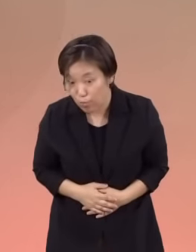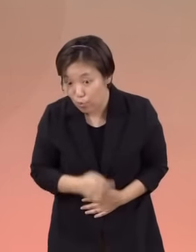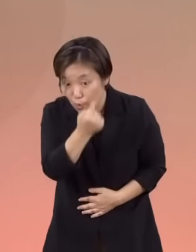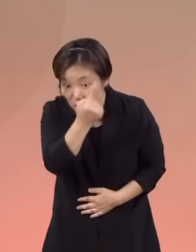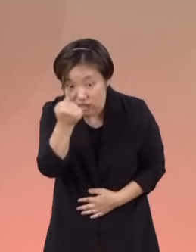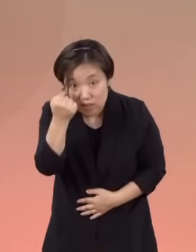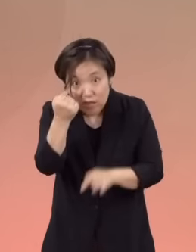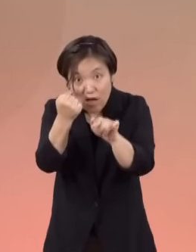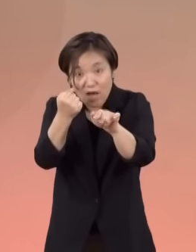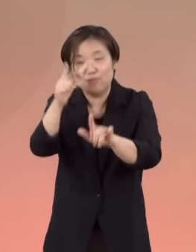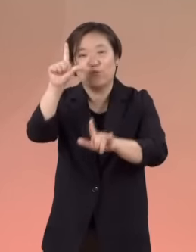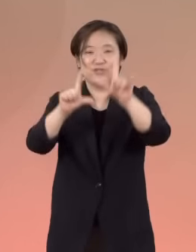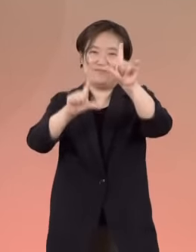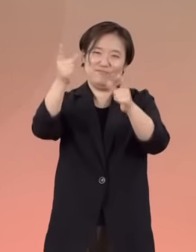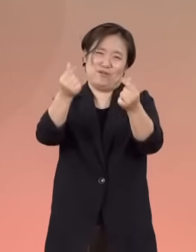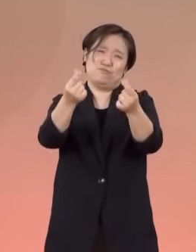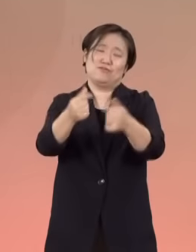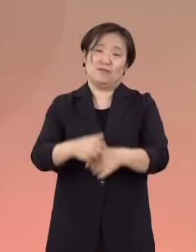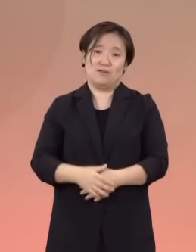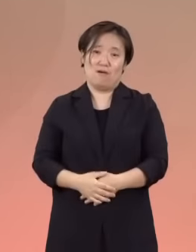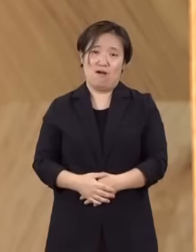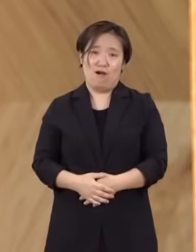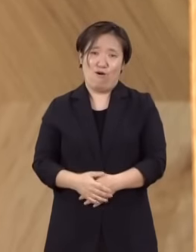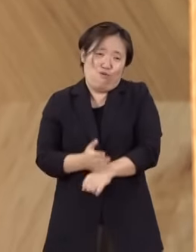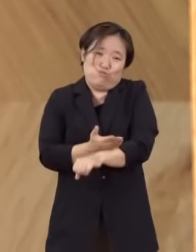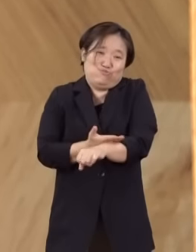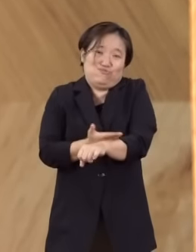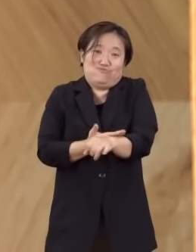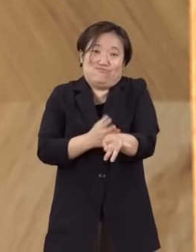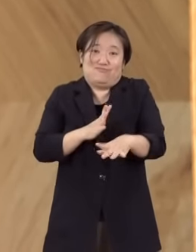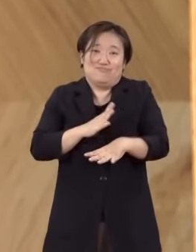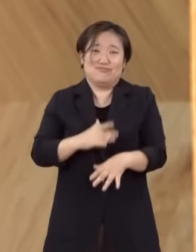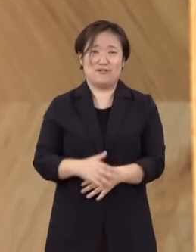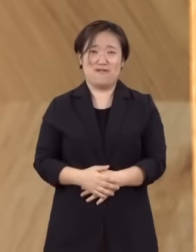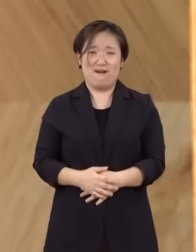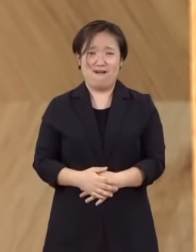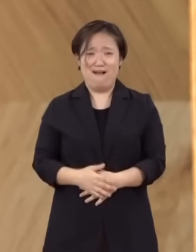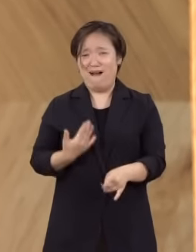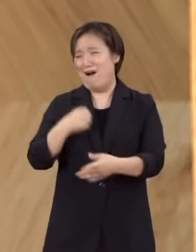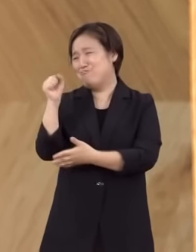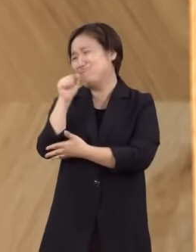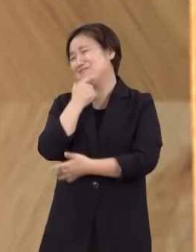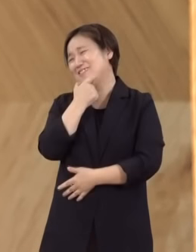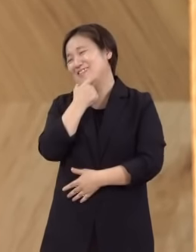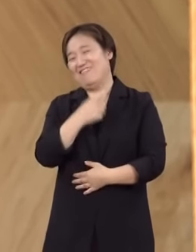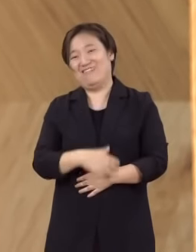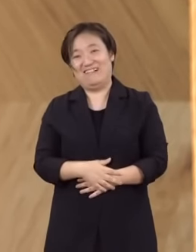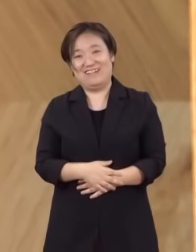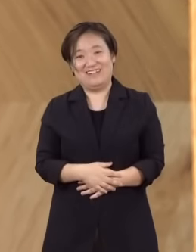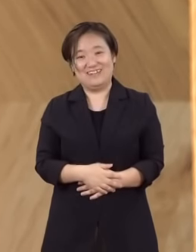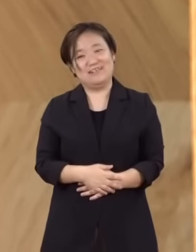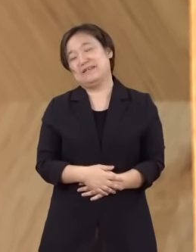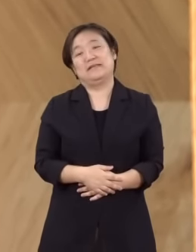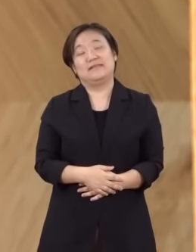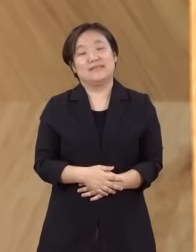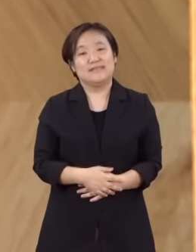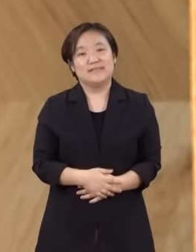모양이었습니다 어 소름 내가 이래서 운전을 안 해 내가 이래서 운전을 안 해요